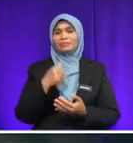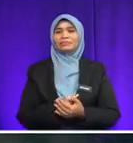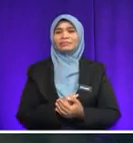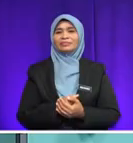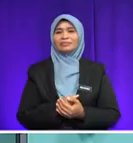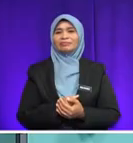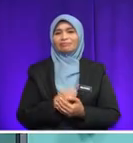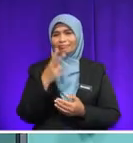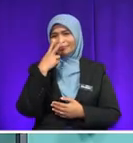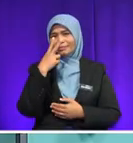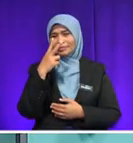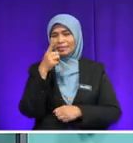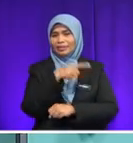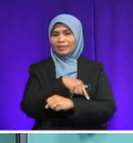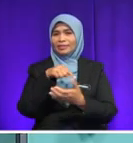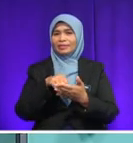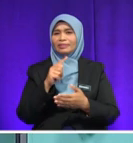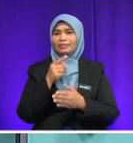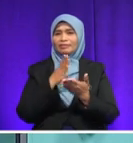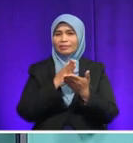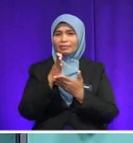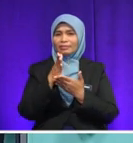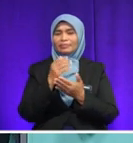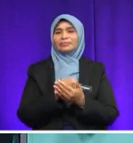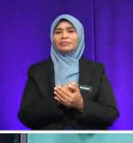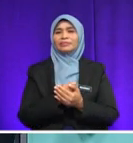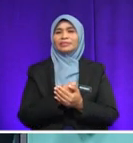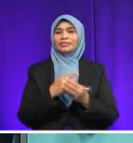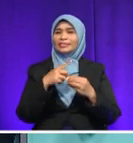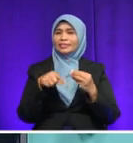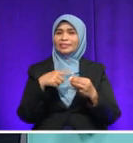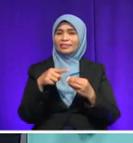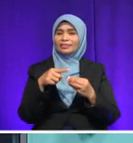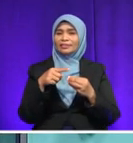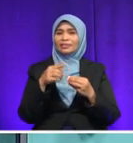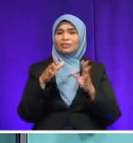nampaknya hari ini kita teruskan lagi kita belajar hari ini tentang salat